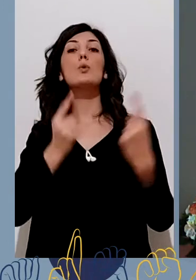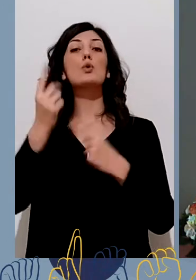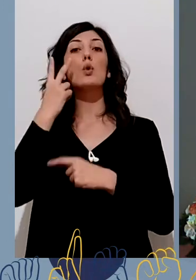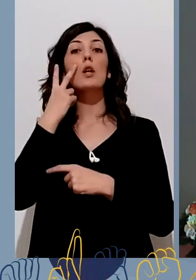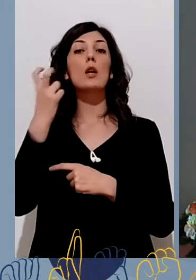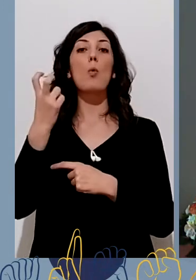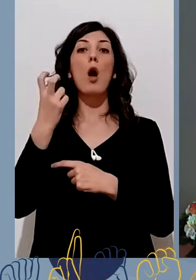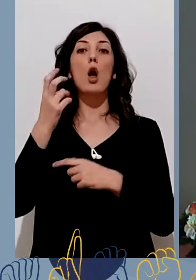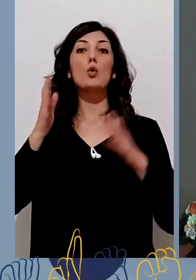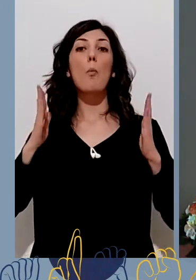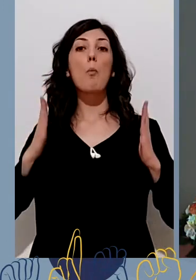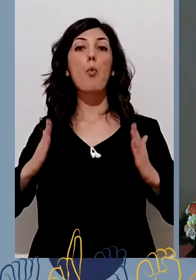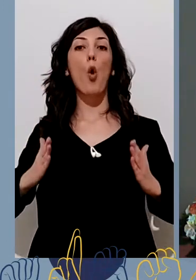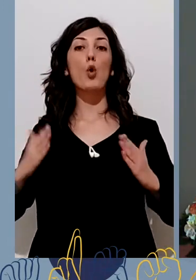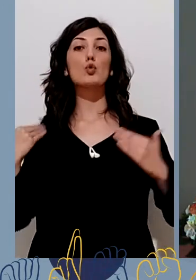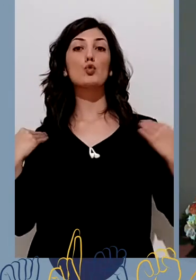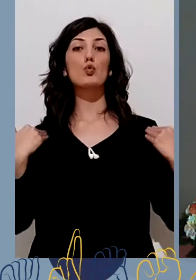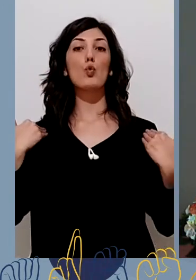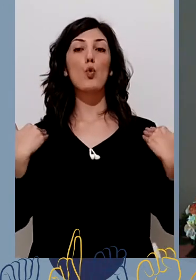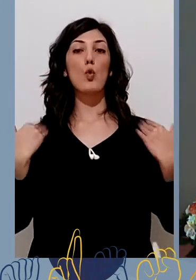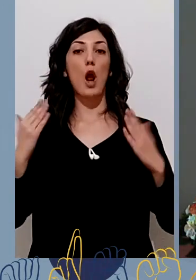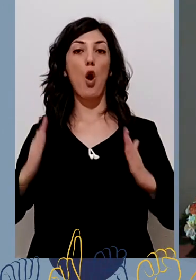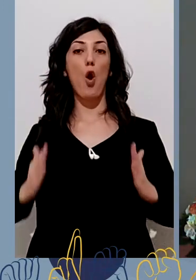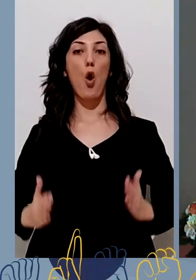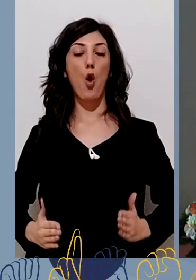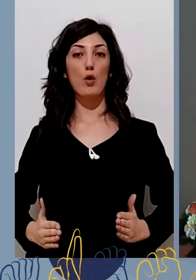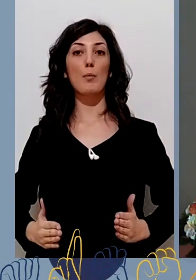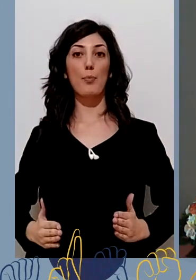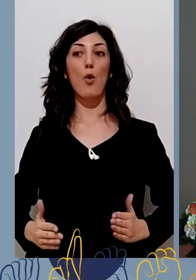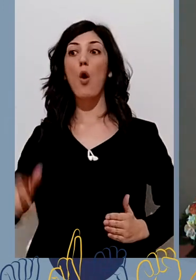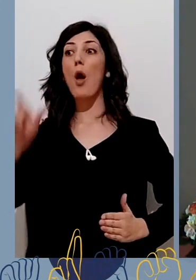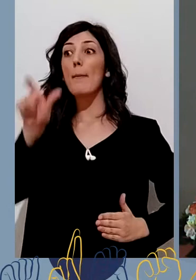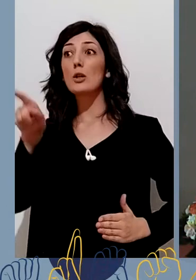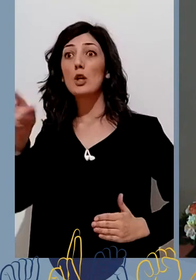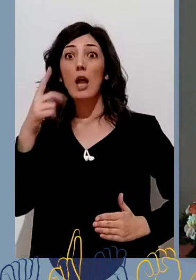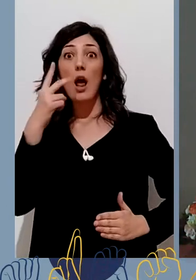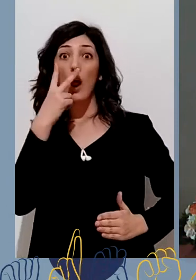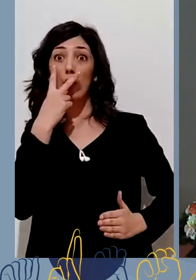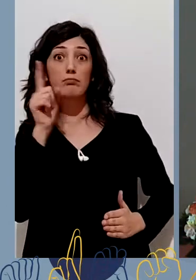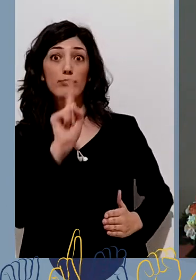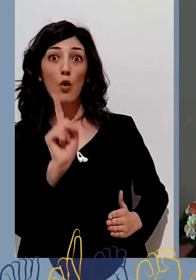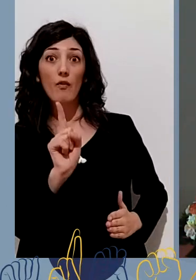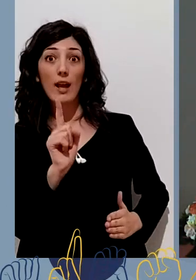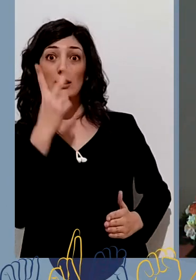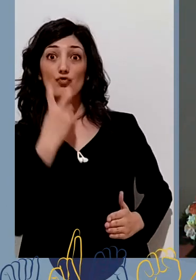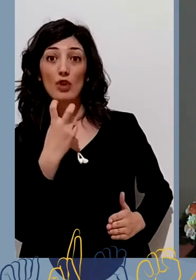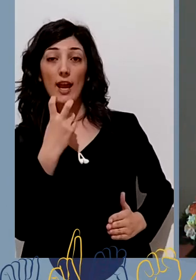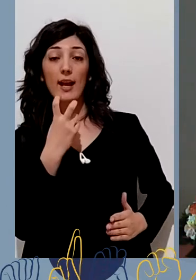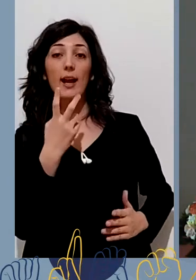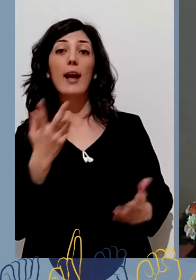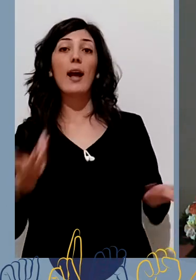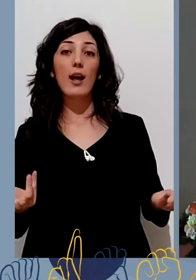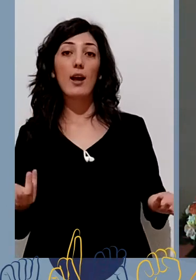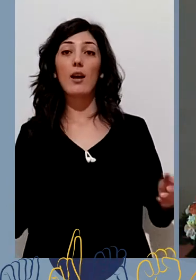postura del corpo in un soggetto che non può vedere, chiaramente tutto questo viene